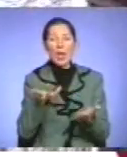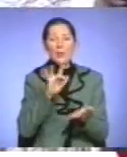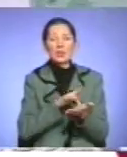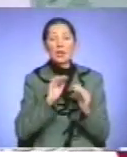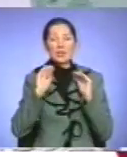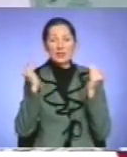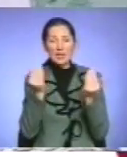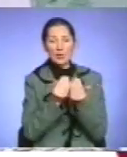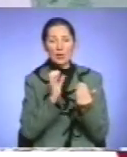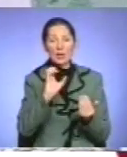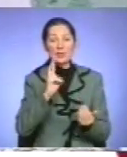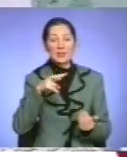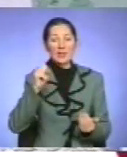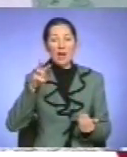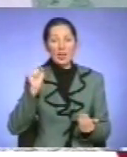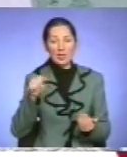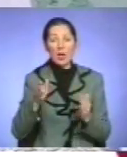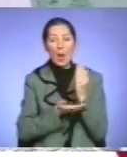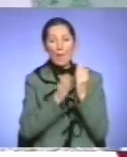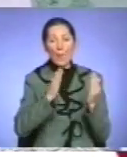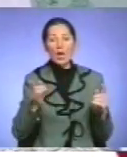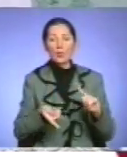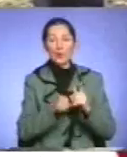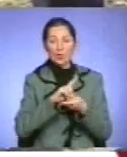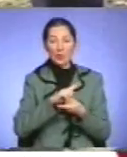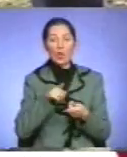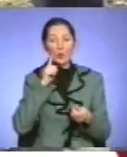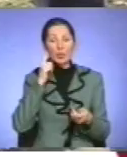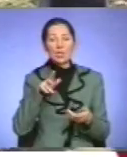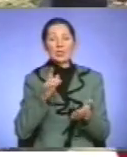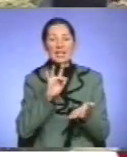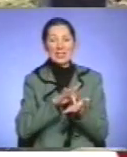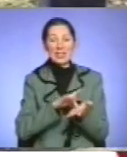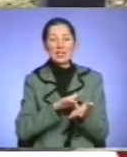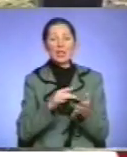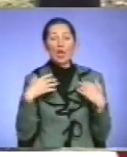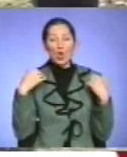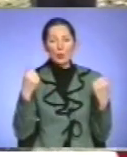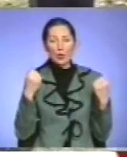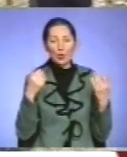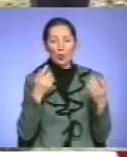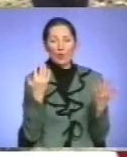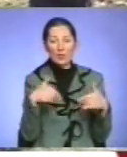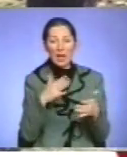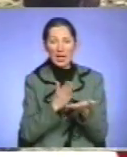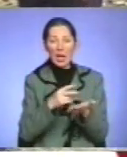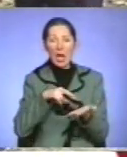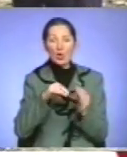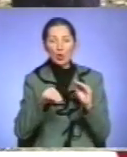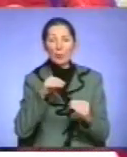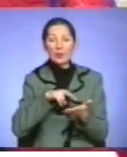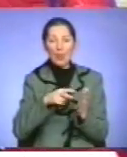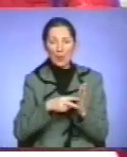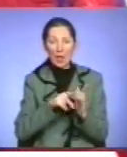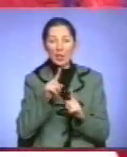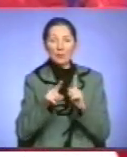парк перетворити у молодіжний центр відпочинку і спорту. Для цього вже розроблений план реконструкції. Голова